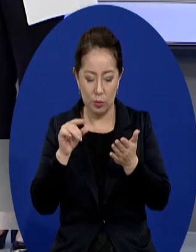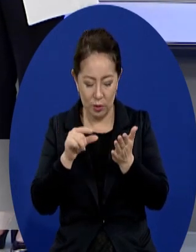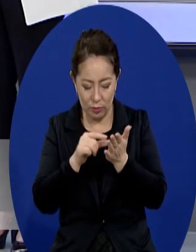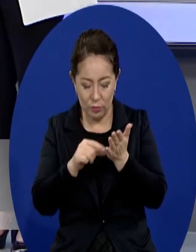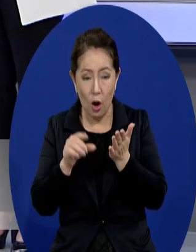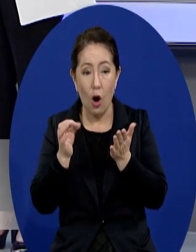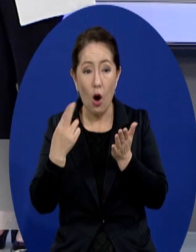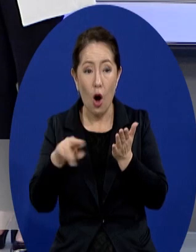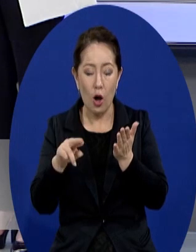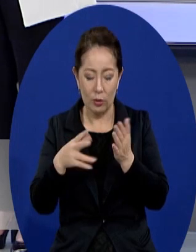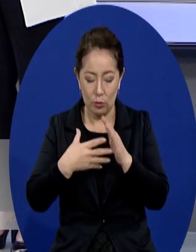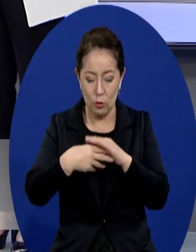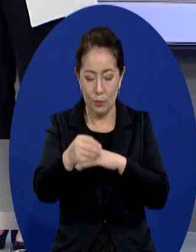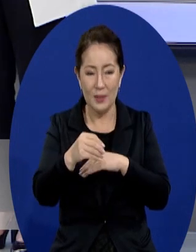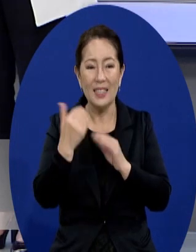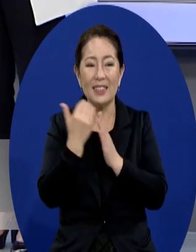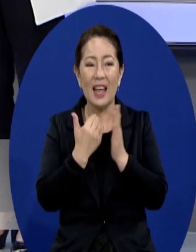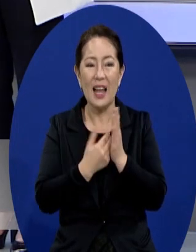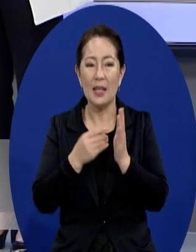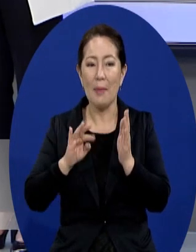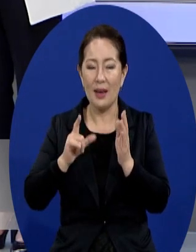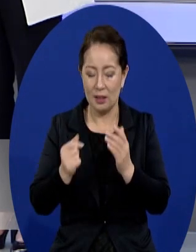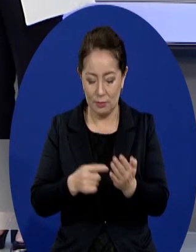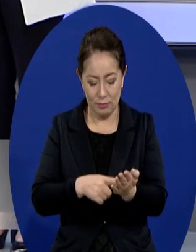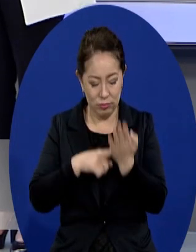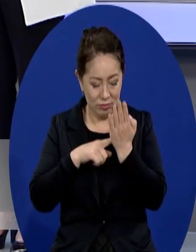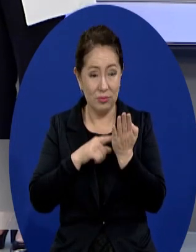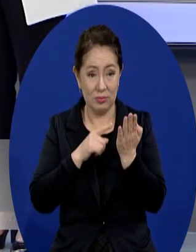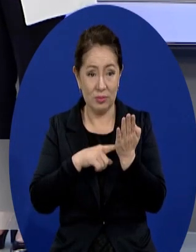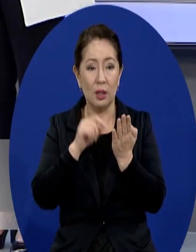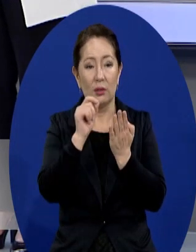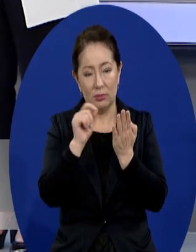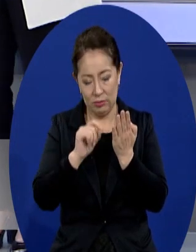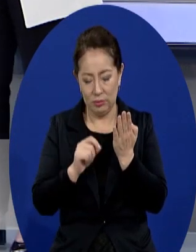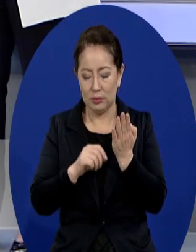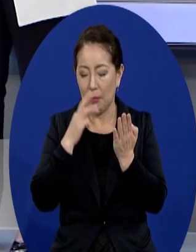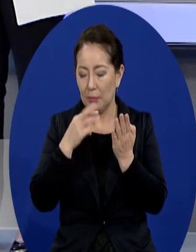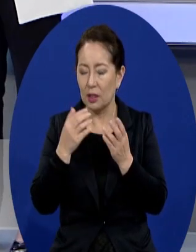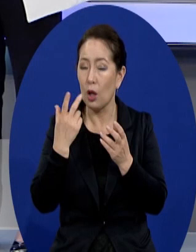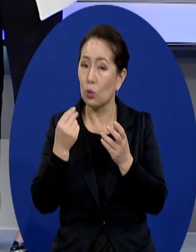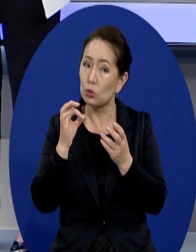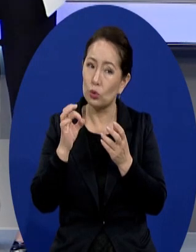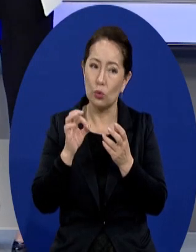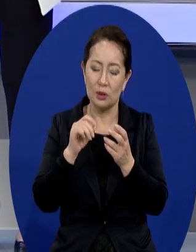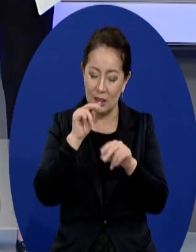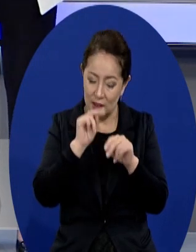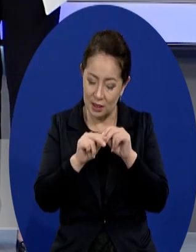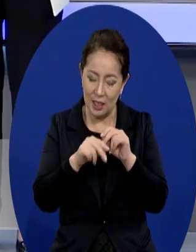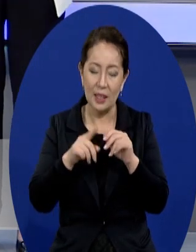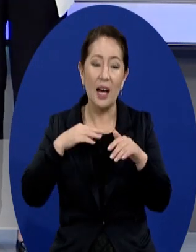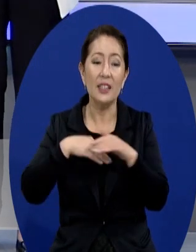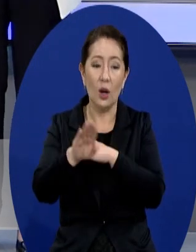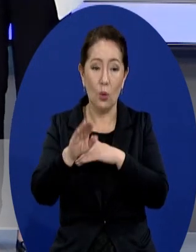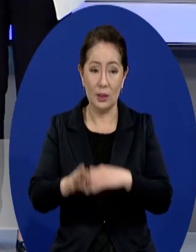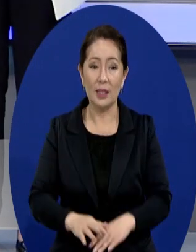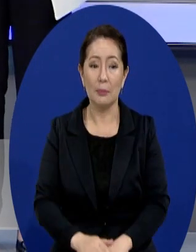QR кодыг уншуулж тайлангийн маягт гарч ирнэ. За ингээд тайлангийн мэдээллийн үнэн зөвсгөө шалгаад илгээх юм